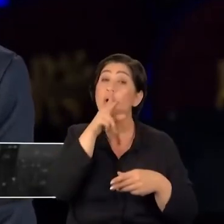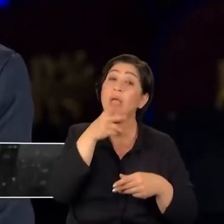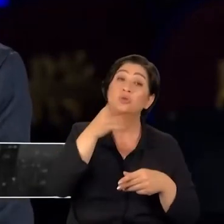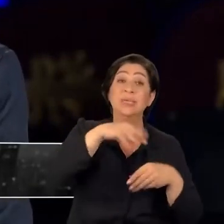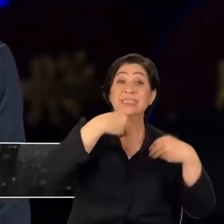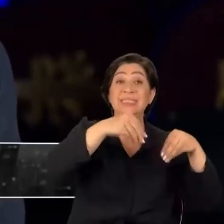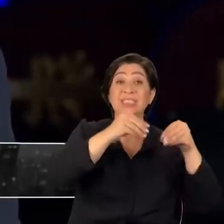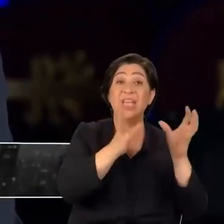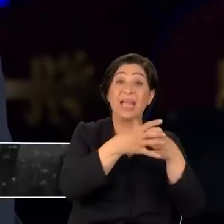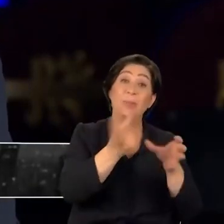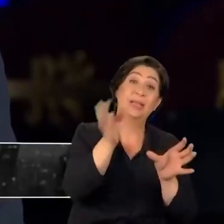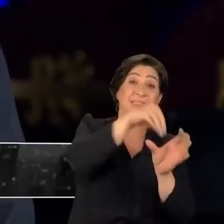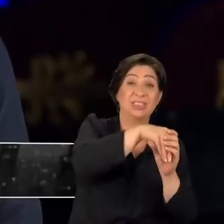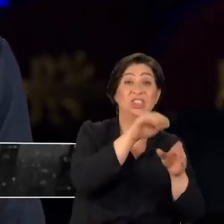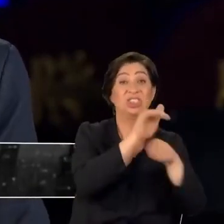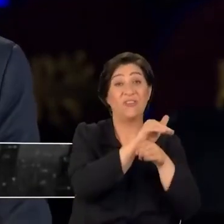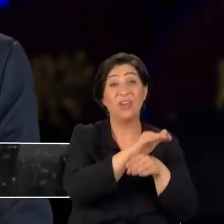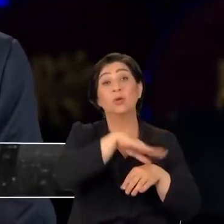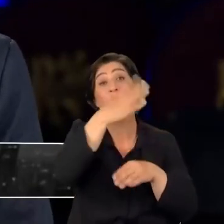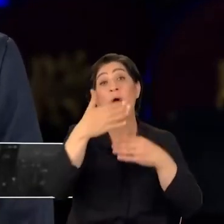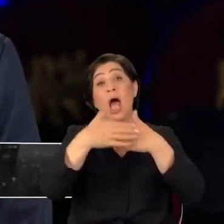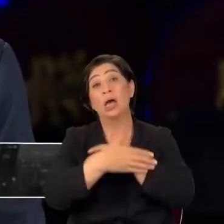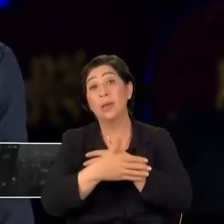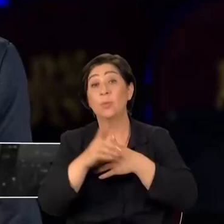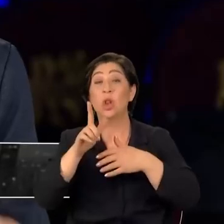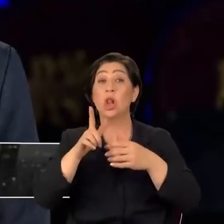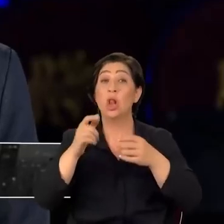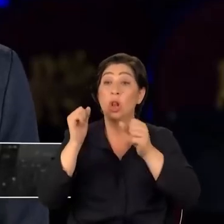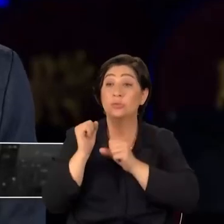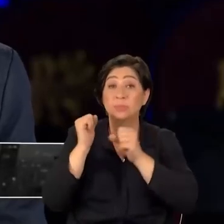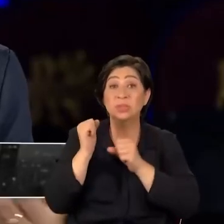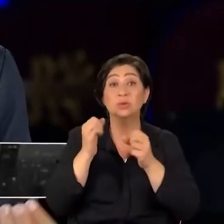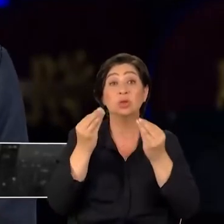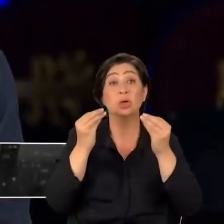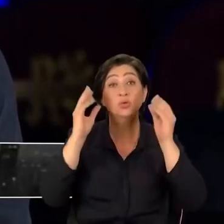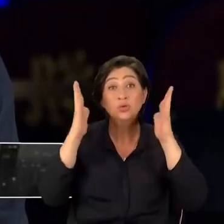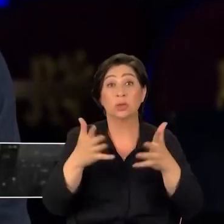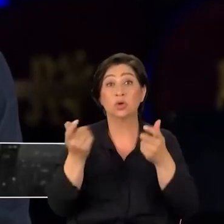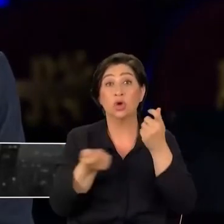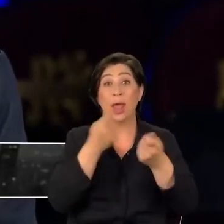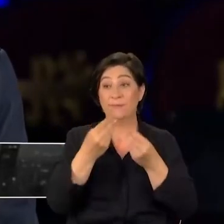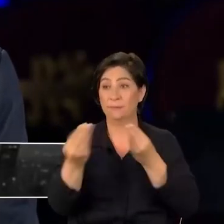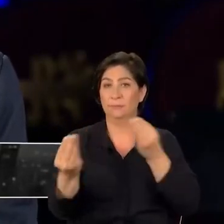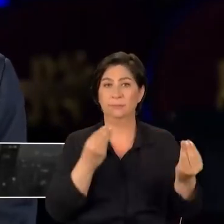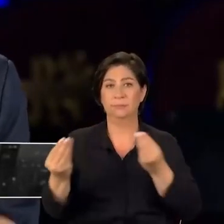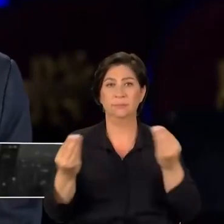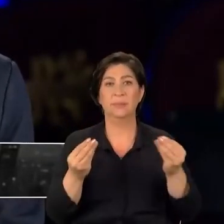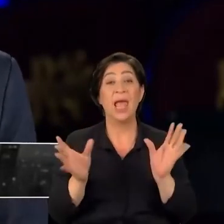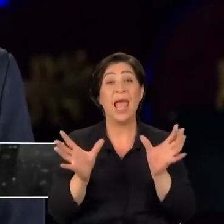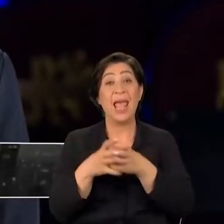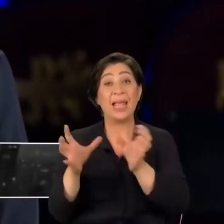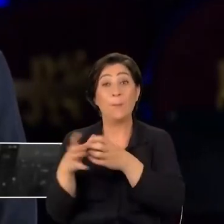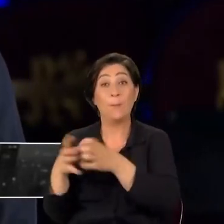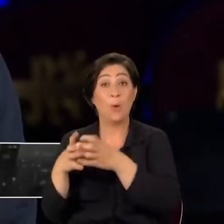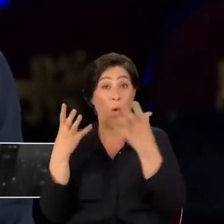sonra satış ekibinin içinde şef, öğleden sonra akşamda lojistikte hamal diye daha çoklu görevde çalışmayı, ekipler